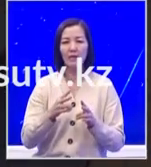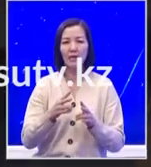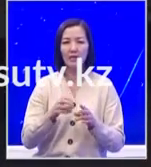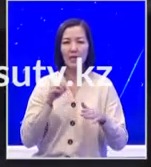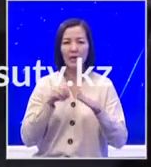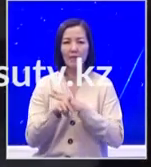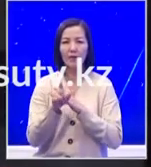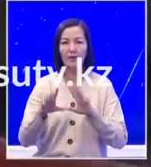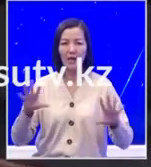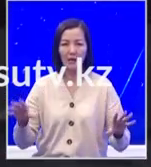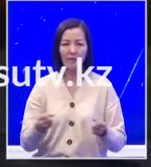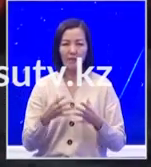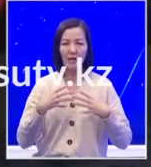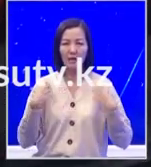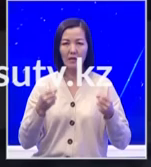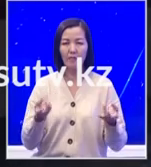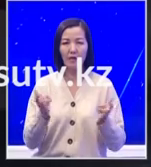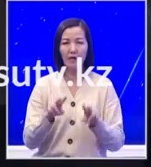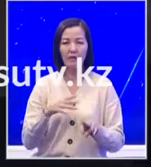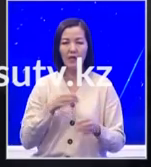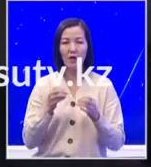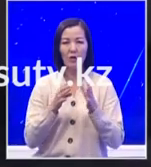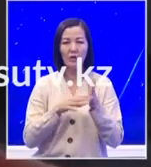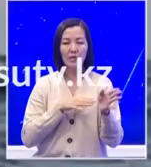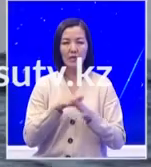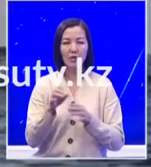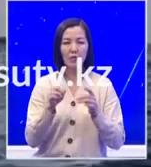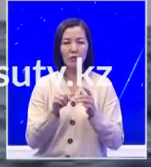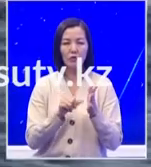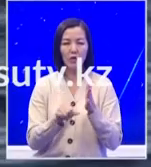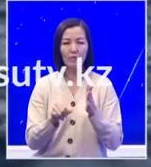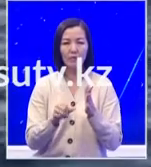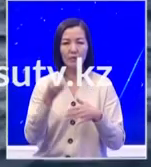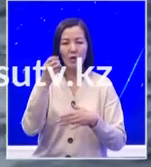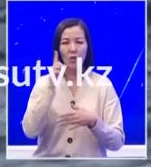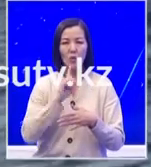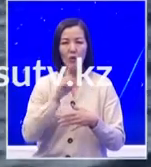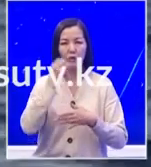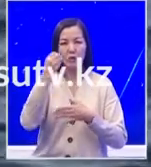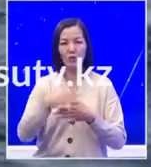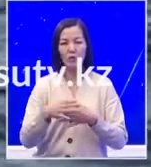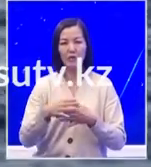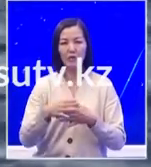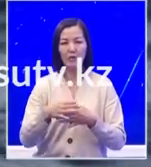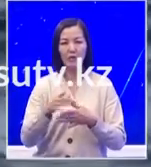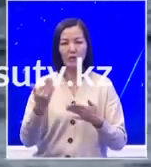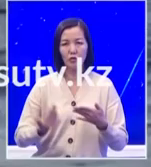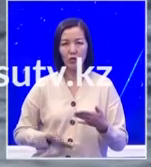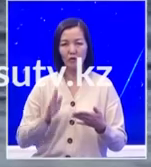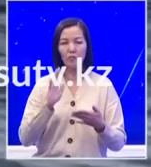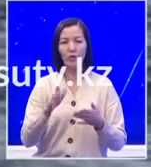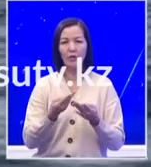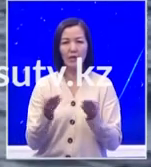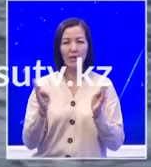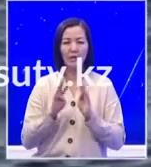мигранттарды аман алып қалды. Енді мамандар кәмелет жасқа толмаған 160 баланы уақытша орталықтарға орналастырмақ. Ал ересек мигранттар